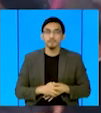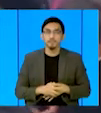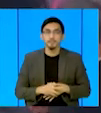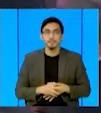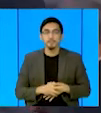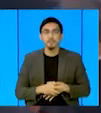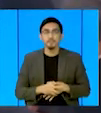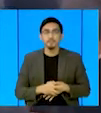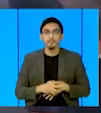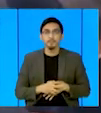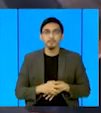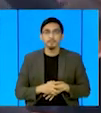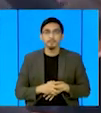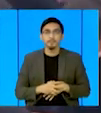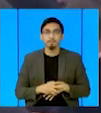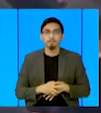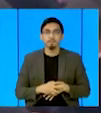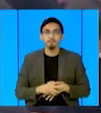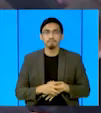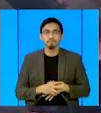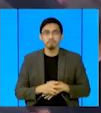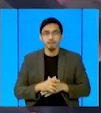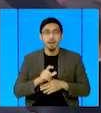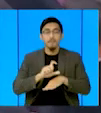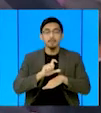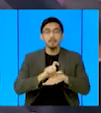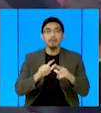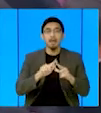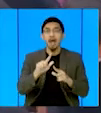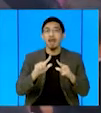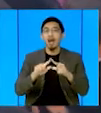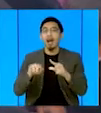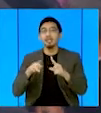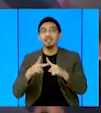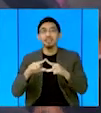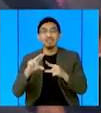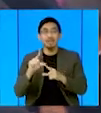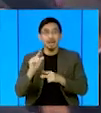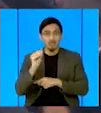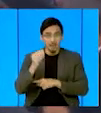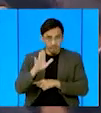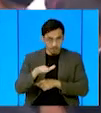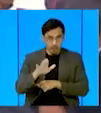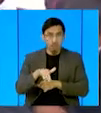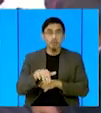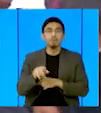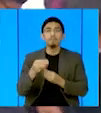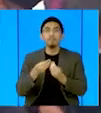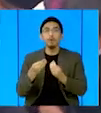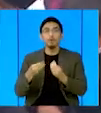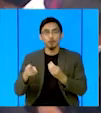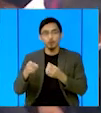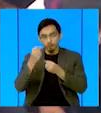Pemirsa, pengurus Masjid Agung Al-Azhar yang ada di Kebayoran Baru Jakarta Selatan melaksanakan sholat Idul Adha satu hari lebih